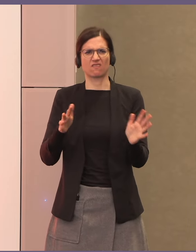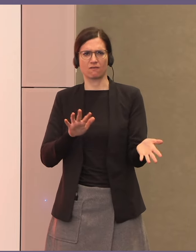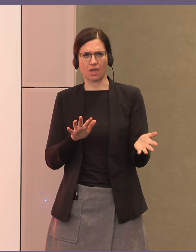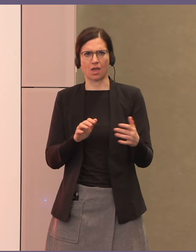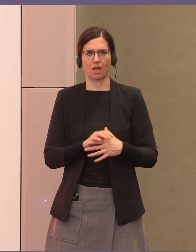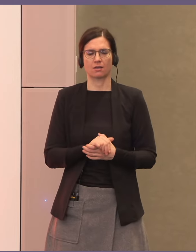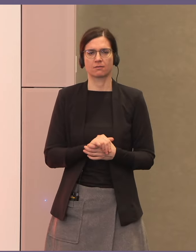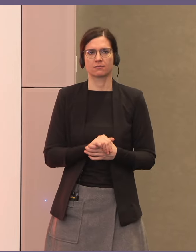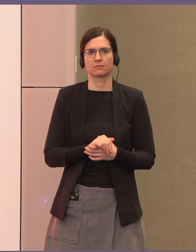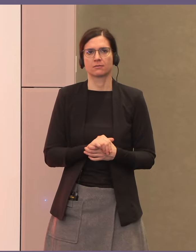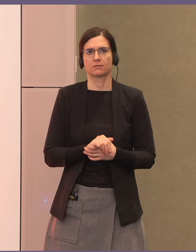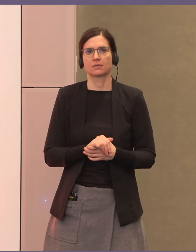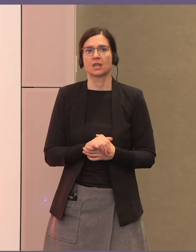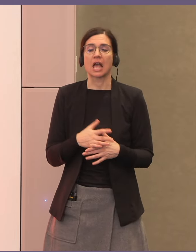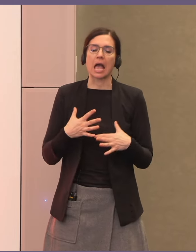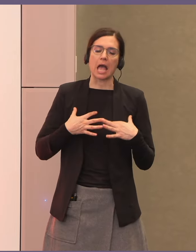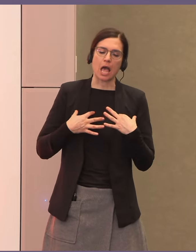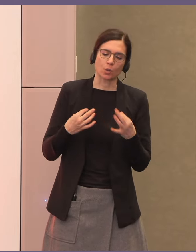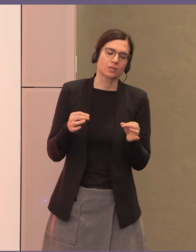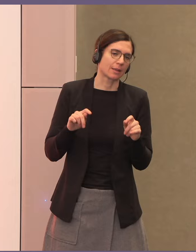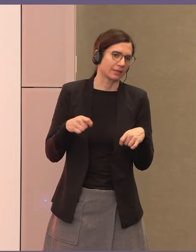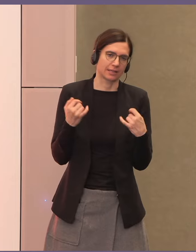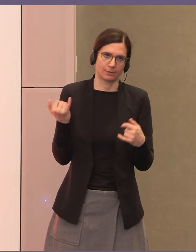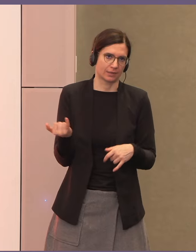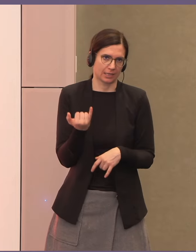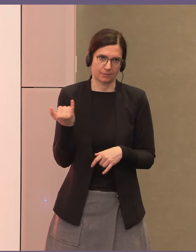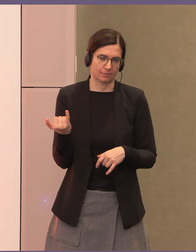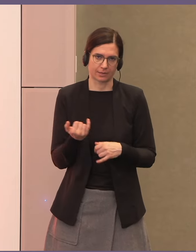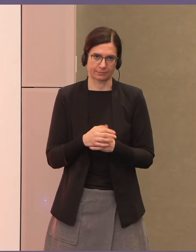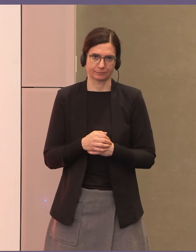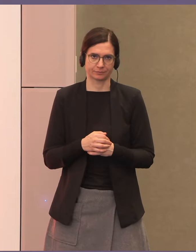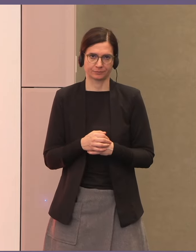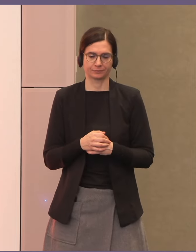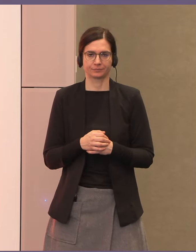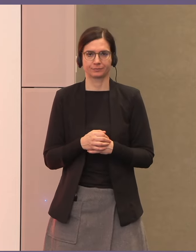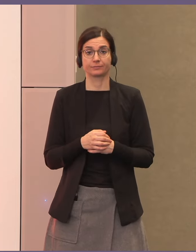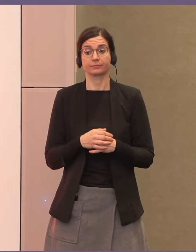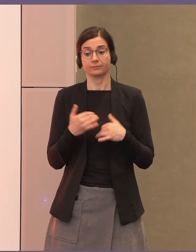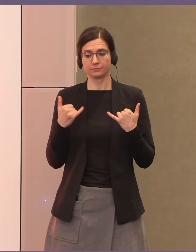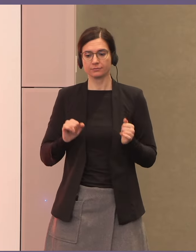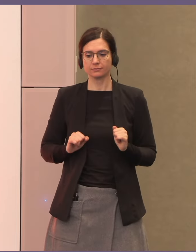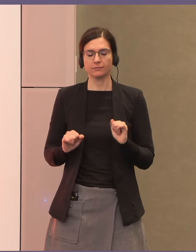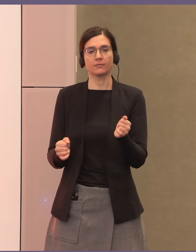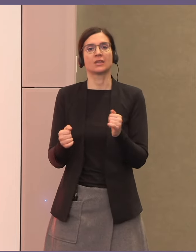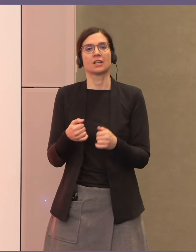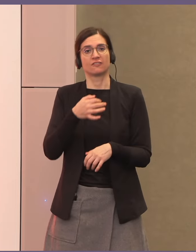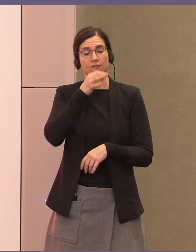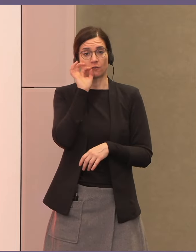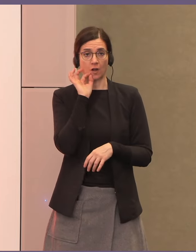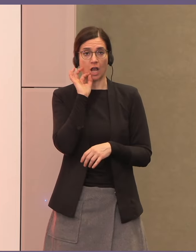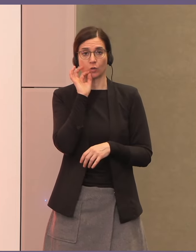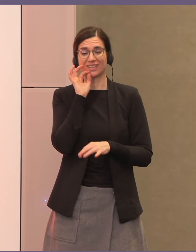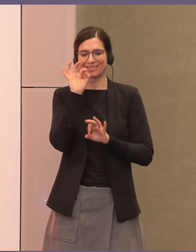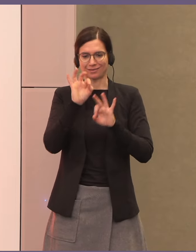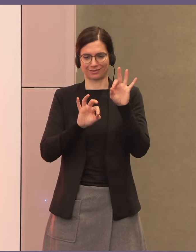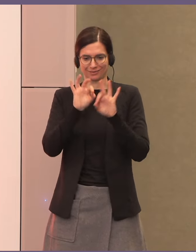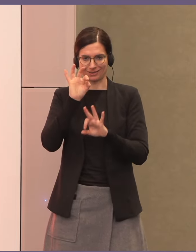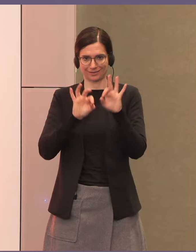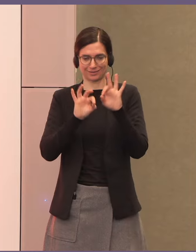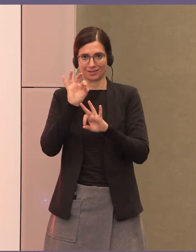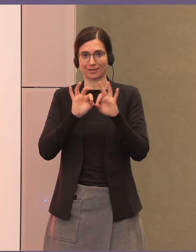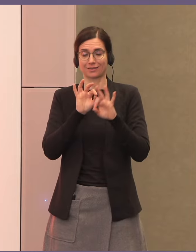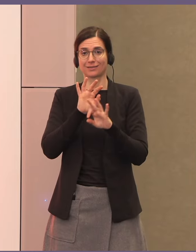Die Ausnahmen nach oben und unten sind Ihnen allen bestens bekannt. Aktuell stellen Frauen sowohl in der Statistik der